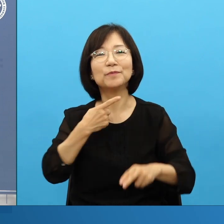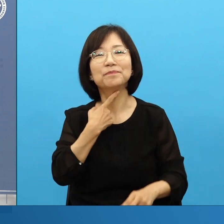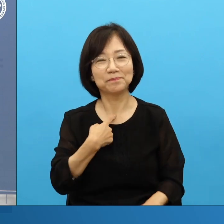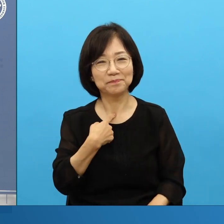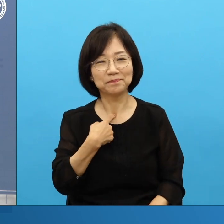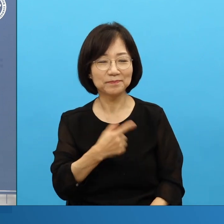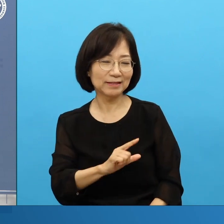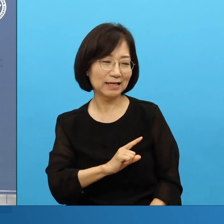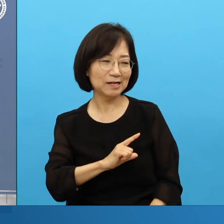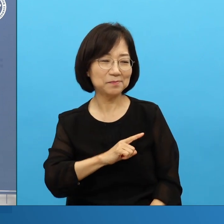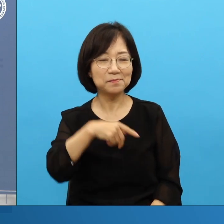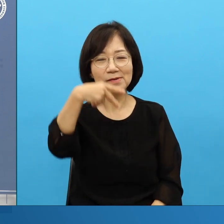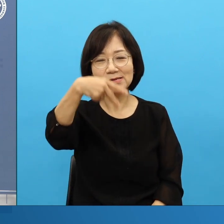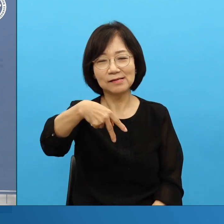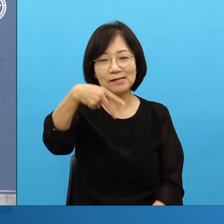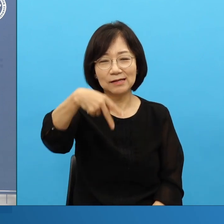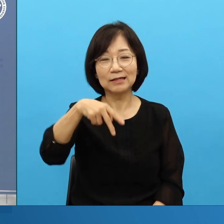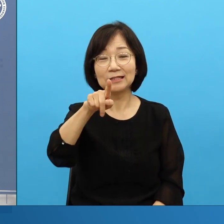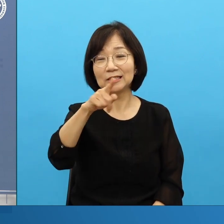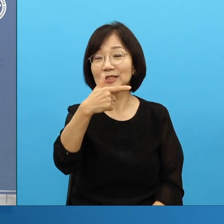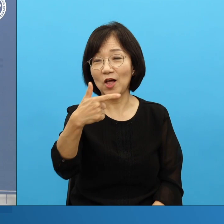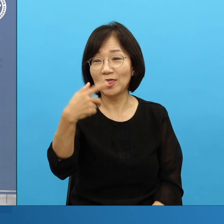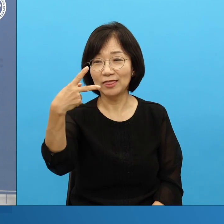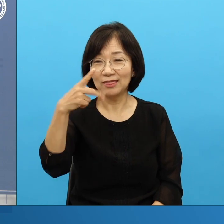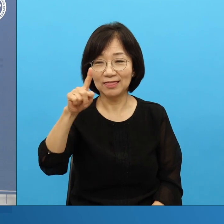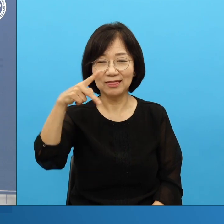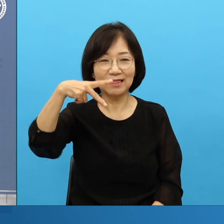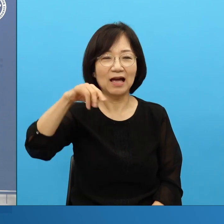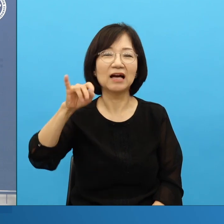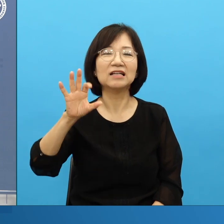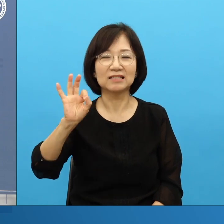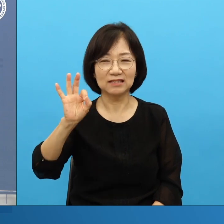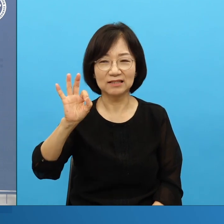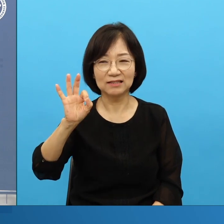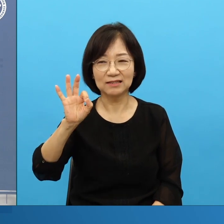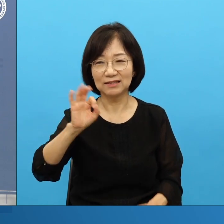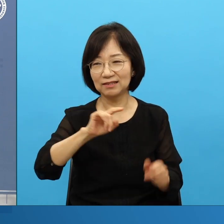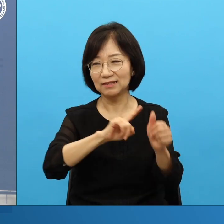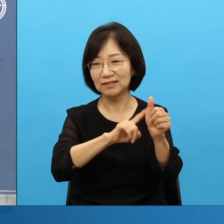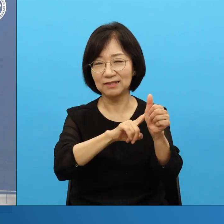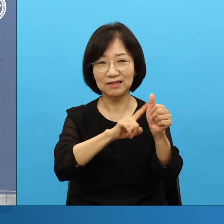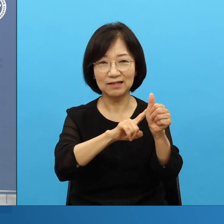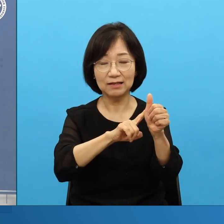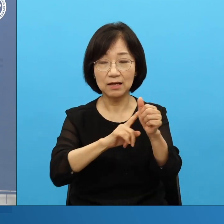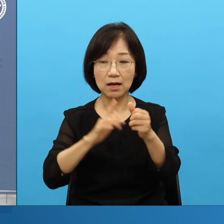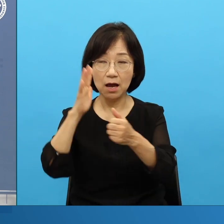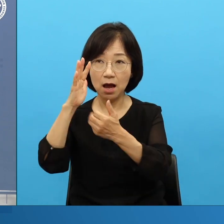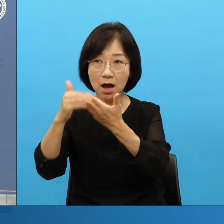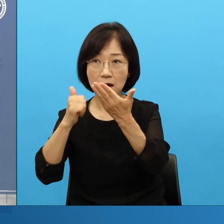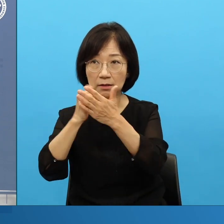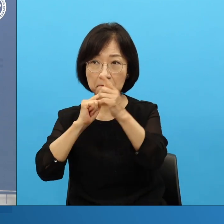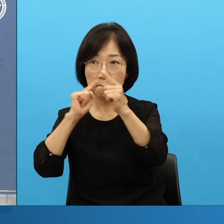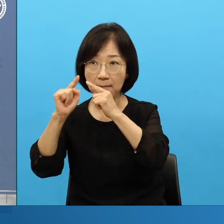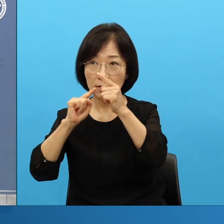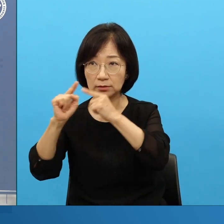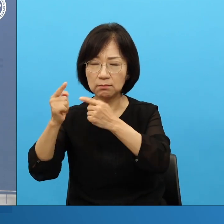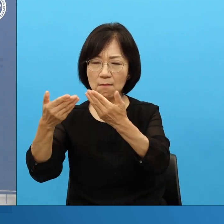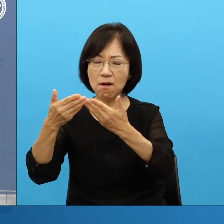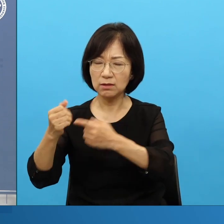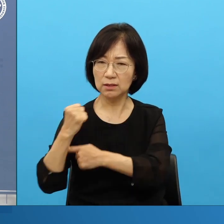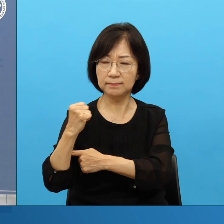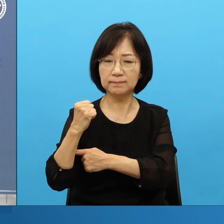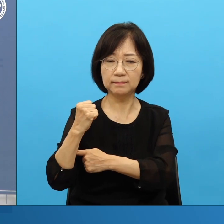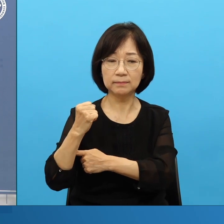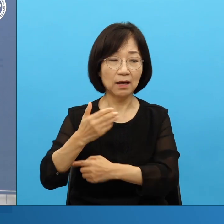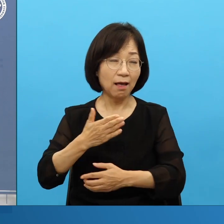산다싱이라는 인물이죠. He was a person named Sandar 여러분 Singh. 이렇게요. 말씀이 파고든 이 답은요. 굉장한 변화. 내 노력 아닙니다.